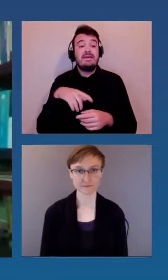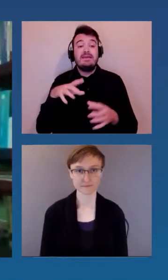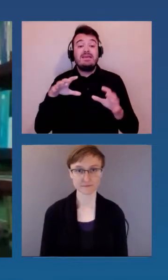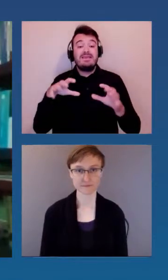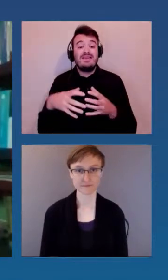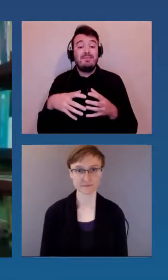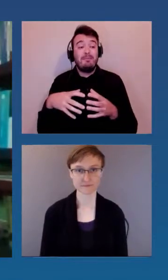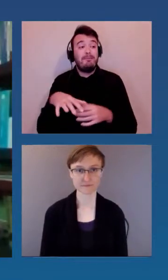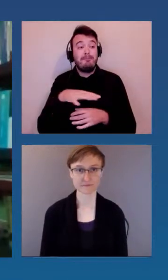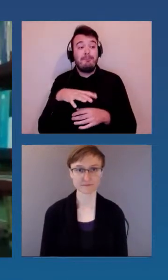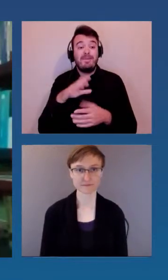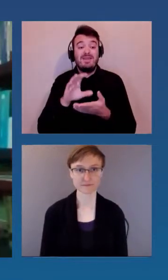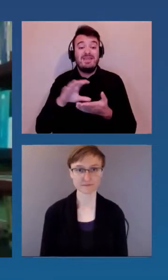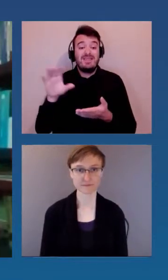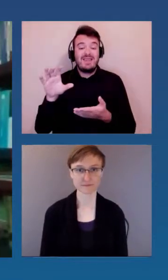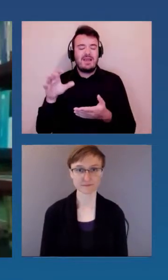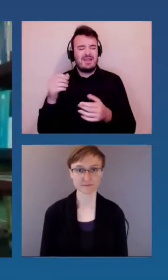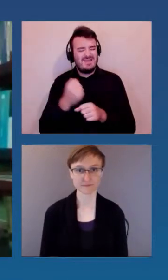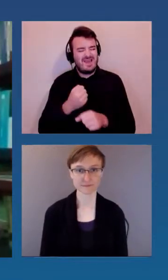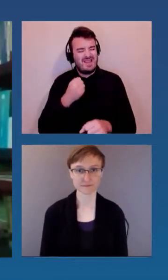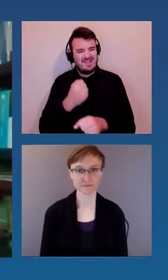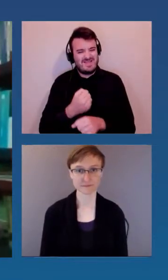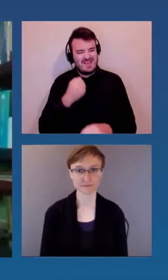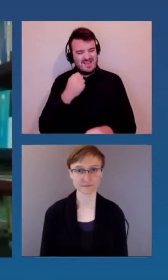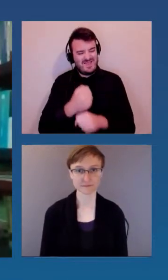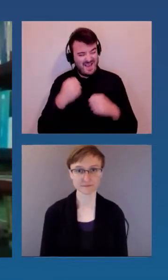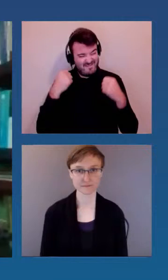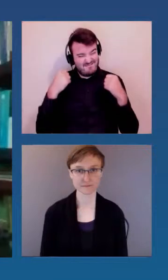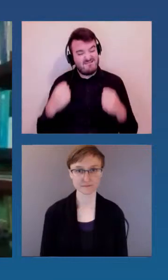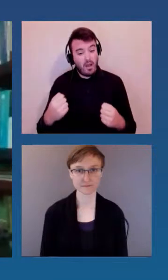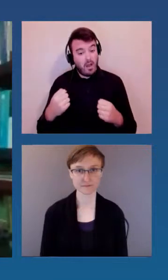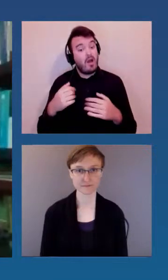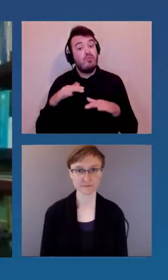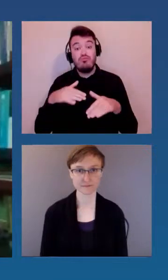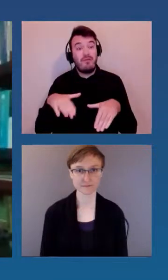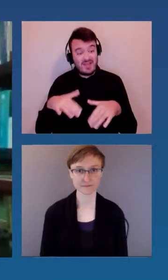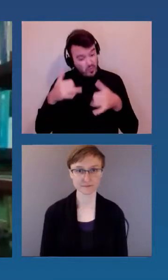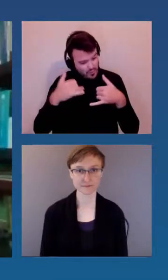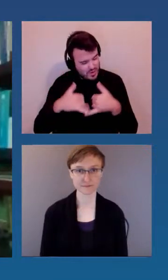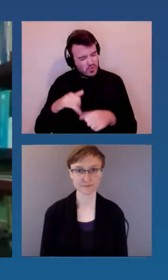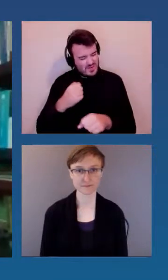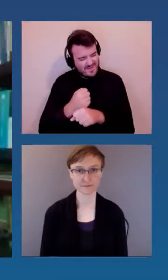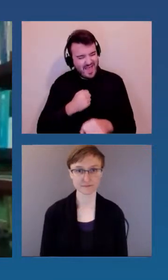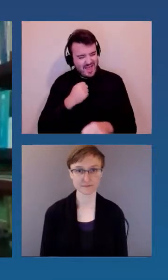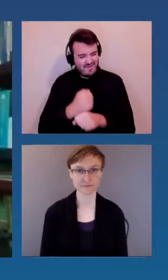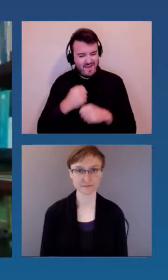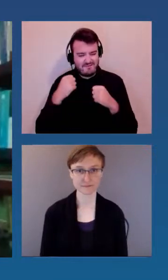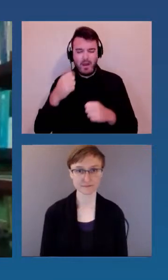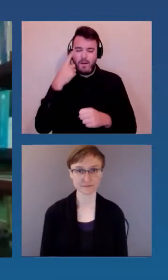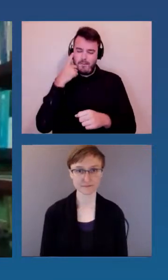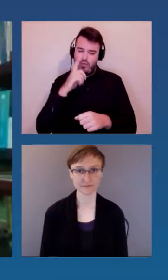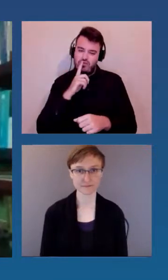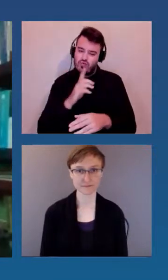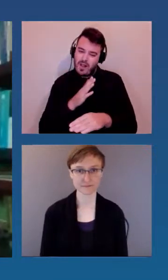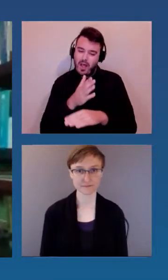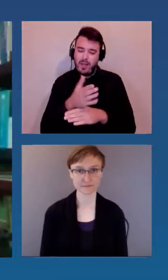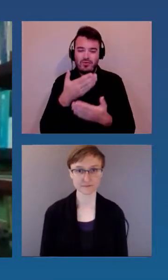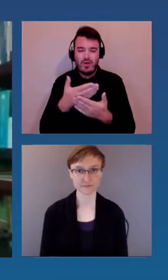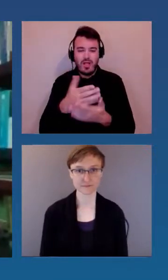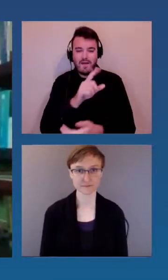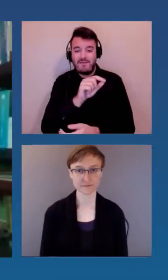2020. Alors, on a mis en place, bien sûr, de nombreuses mesures sanitaires dans le respect des consignes de santé publique.